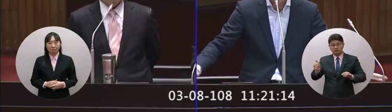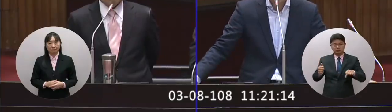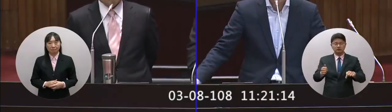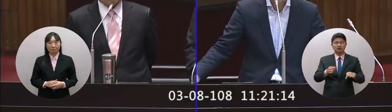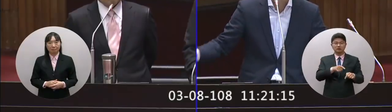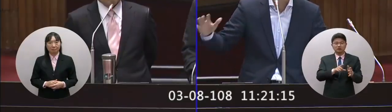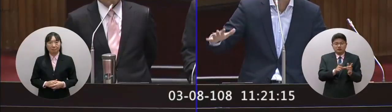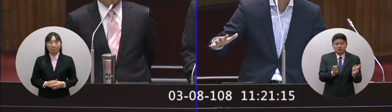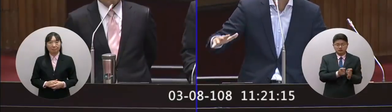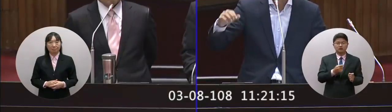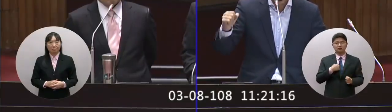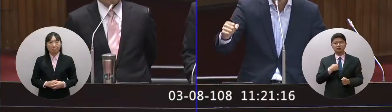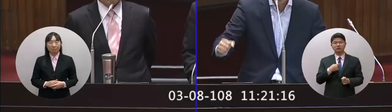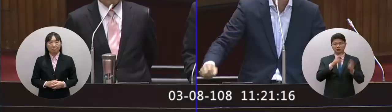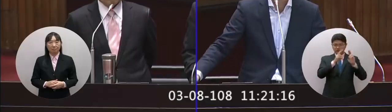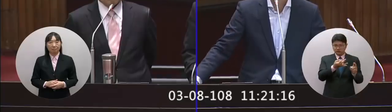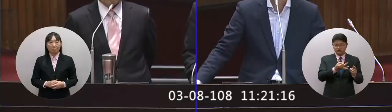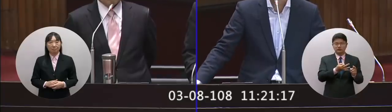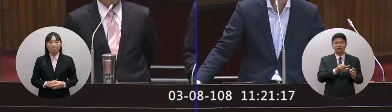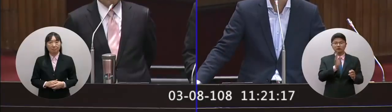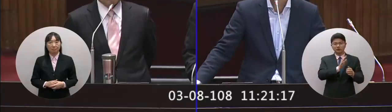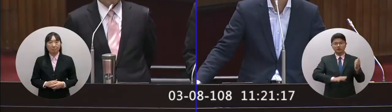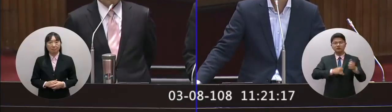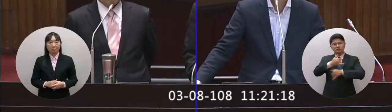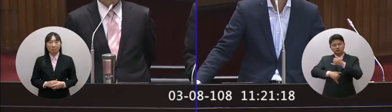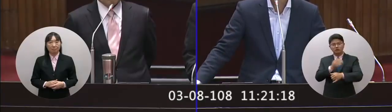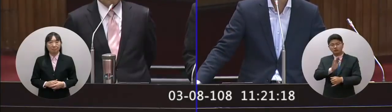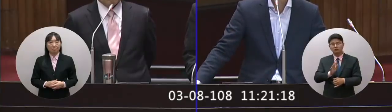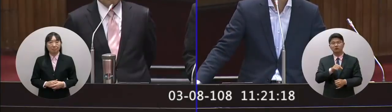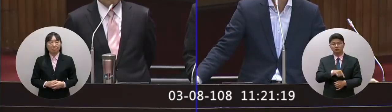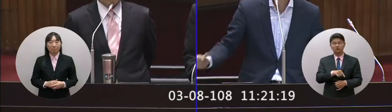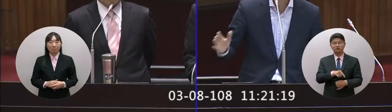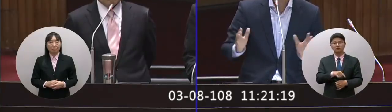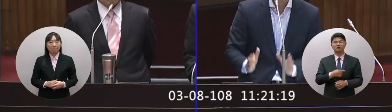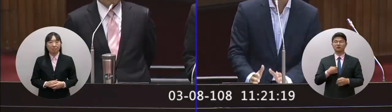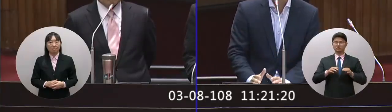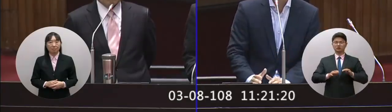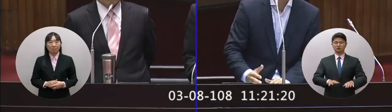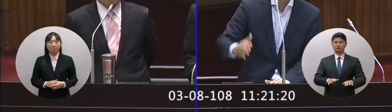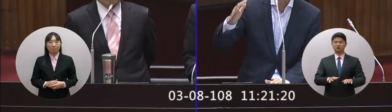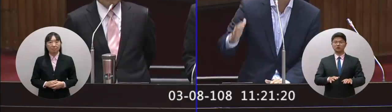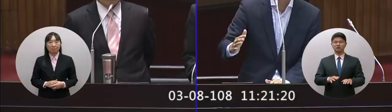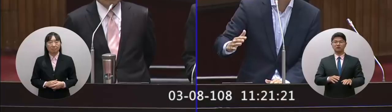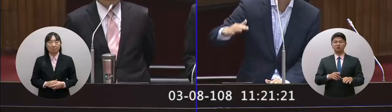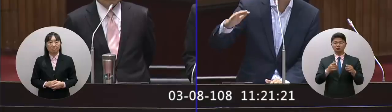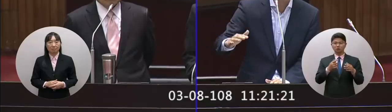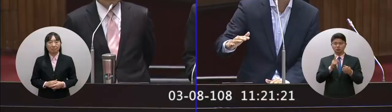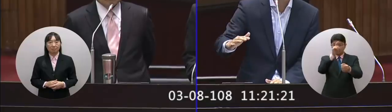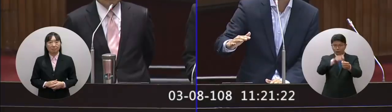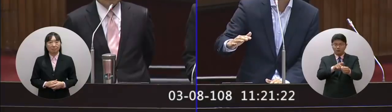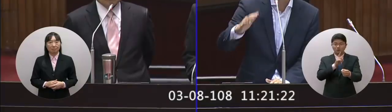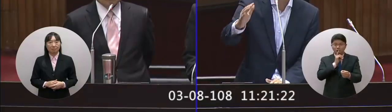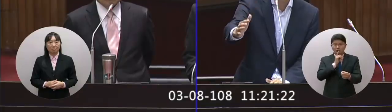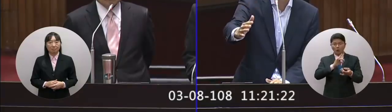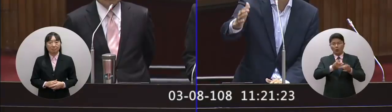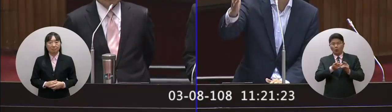避免短期电价波动冲击民生和经济。所以今天不是你为了要动